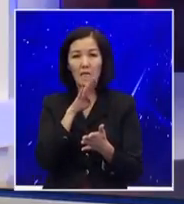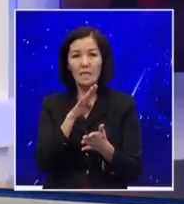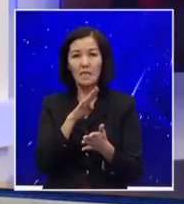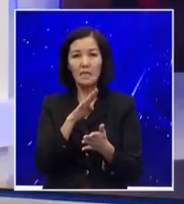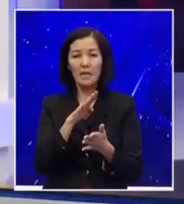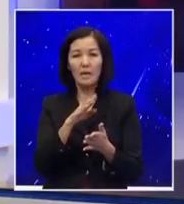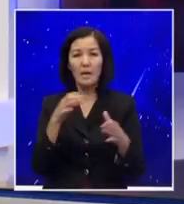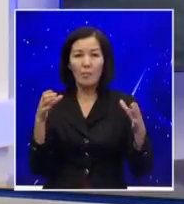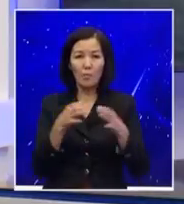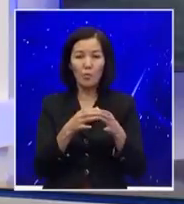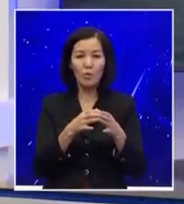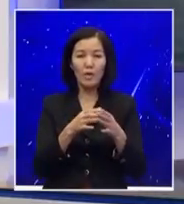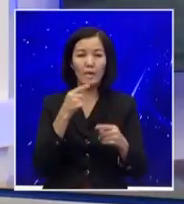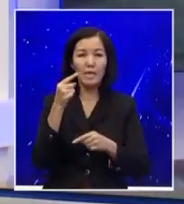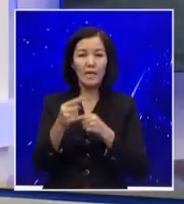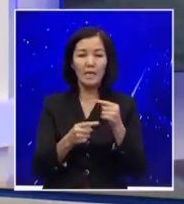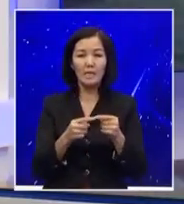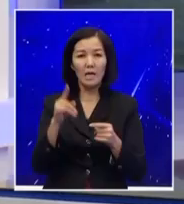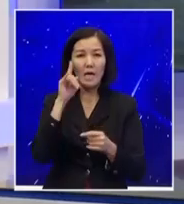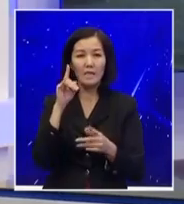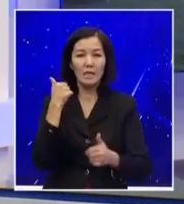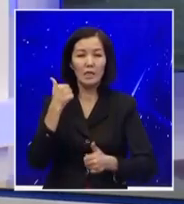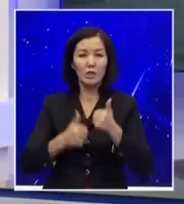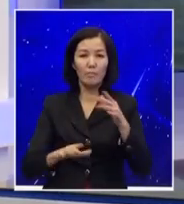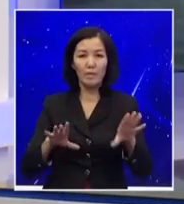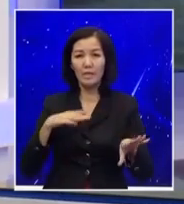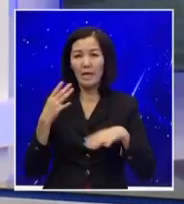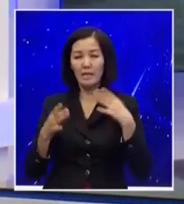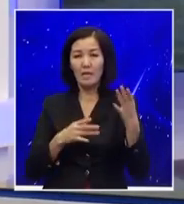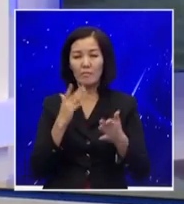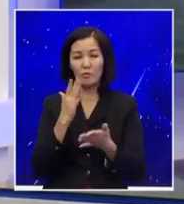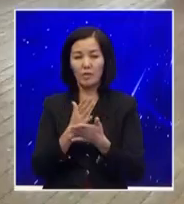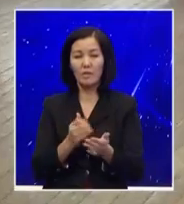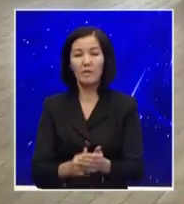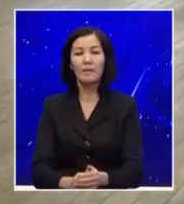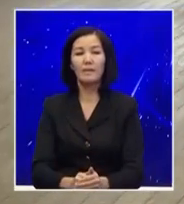текеліктердің тағы бір буыны кезекті Қазақстан чемпионатына дайындалып жатыр.